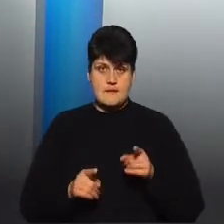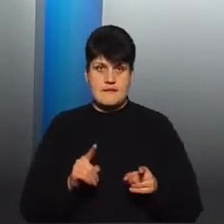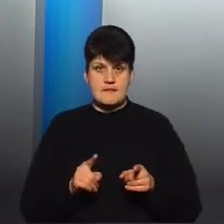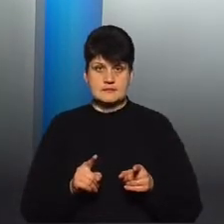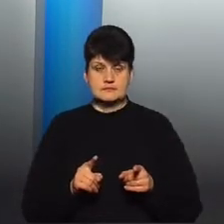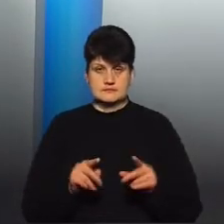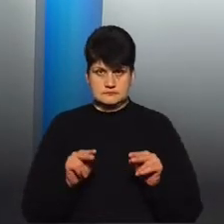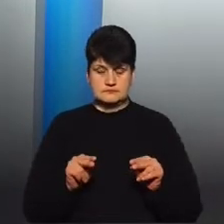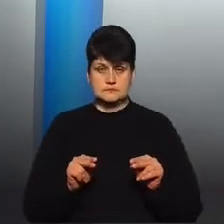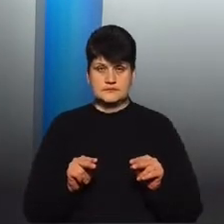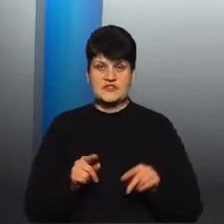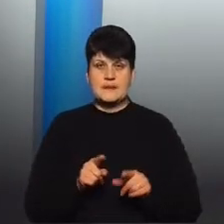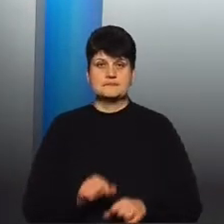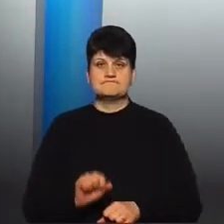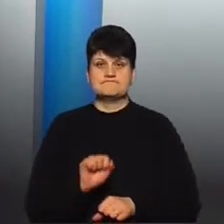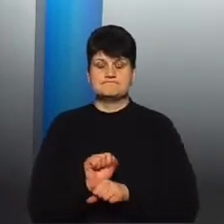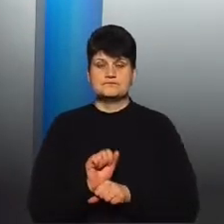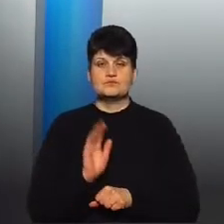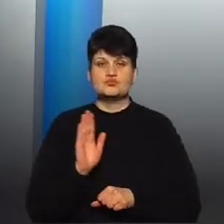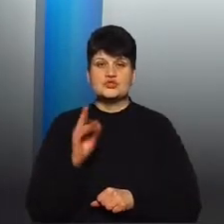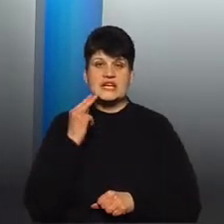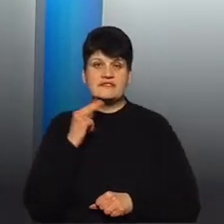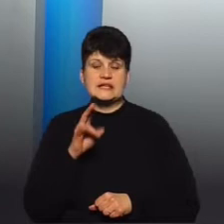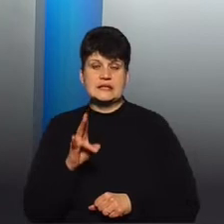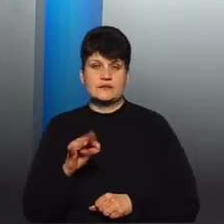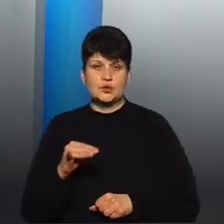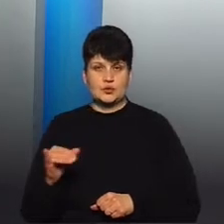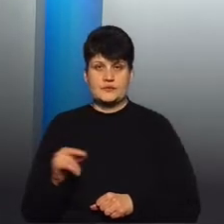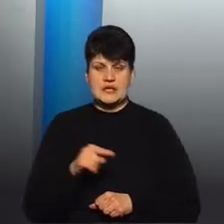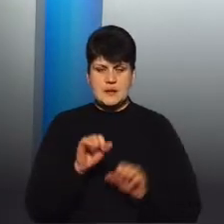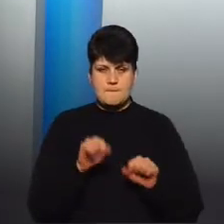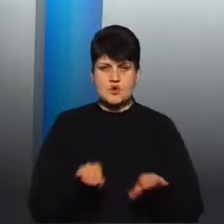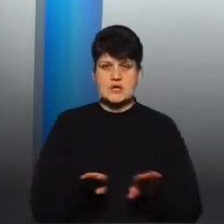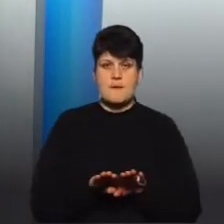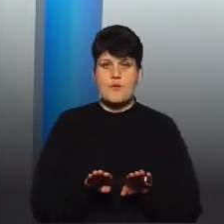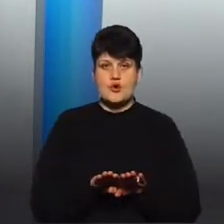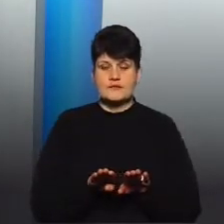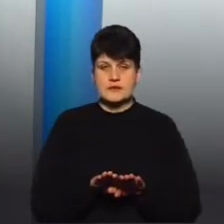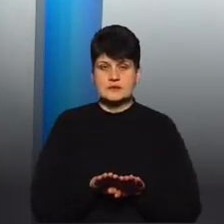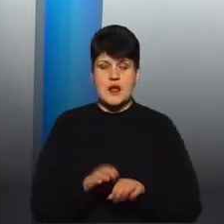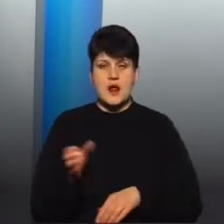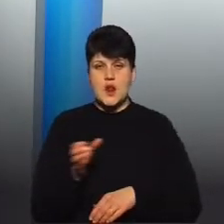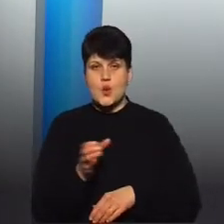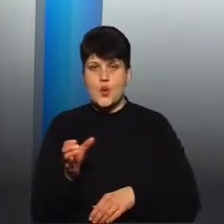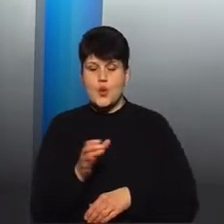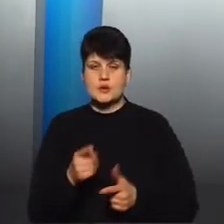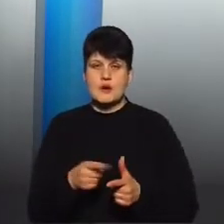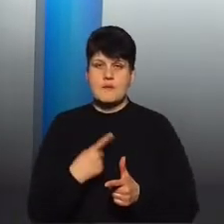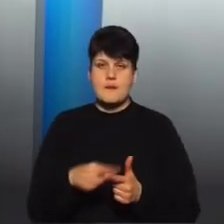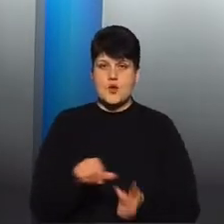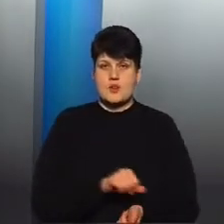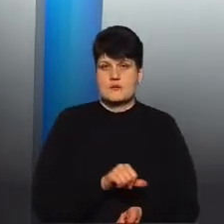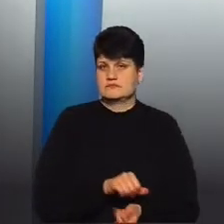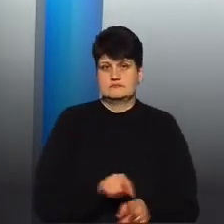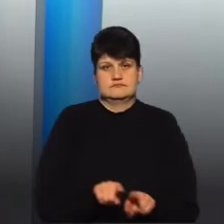вона перестає бути ефективною. Тобто її можна порівняти з алкоголіком чи з наркоманом,